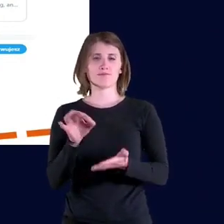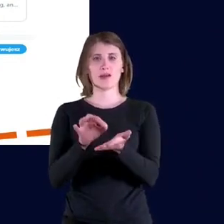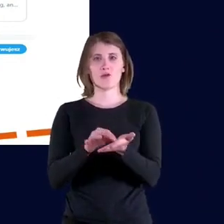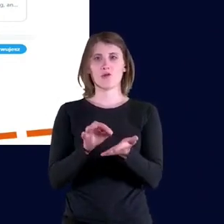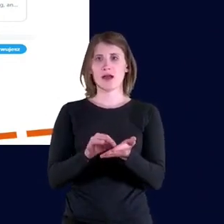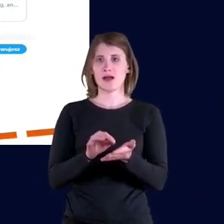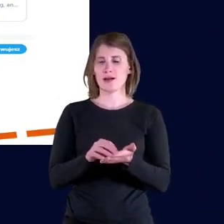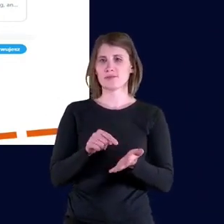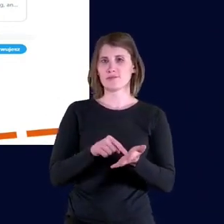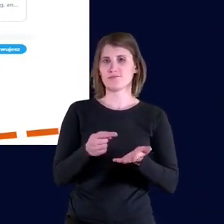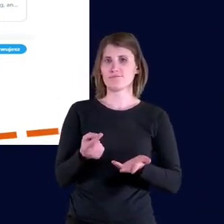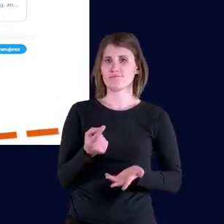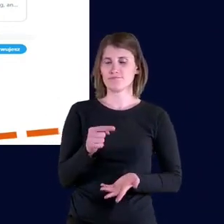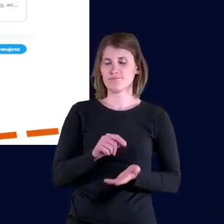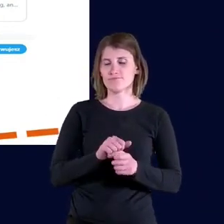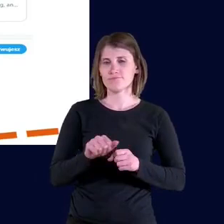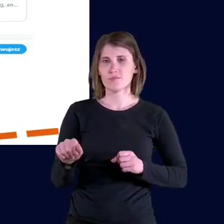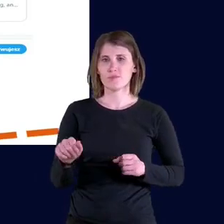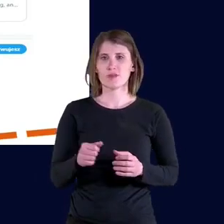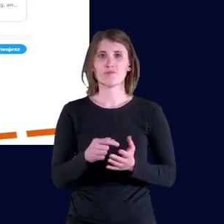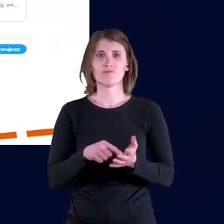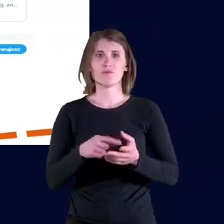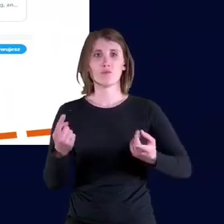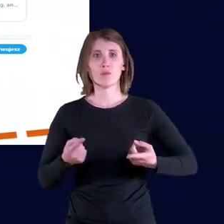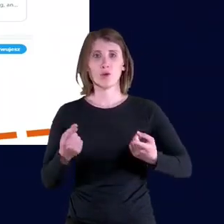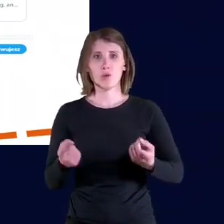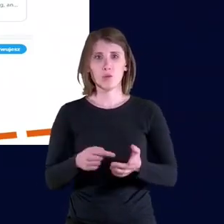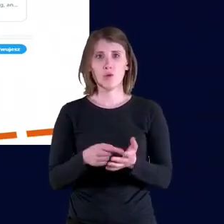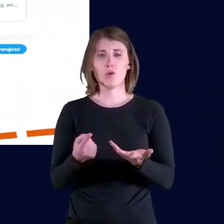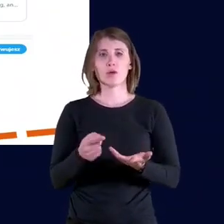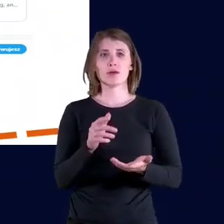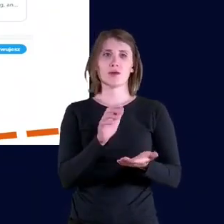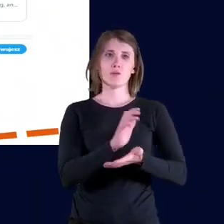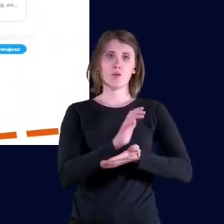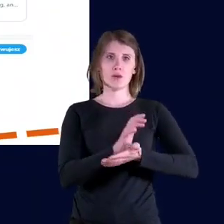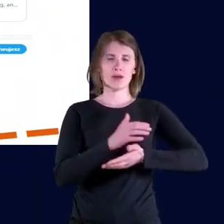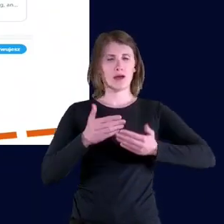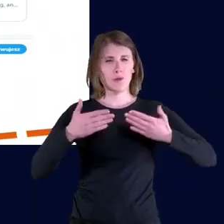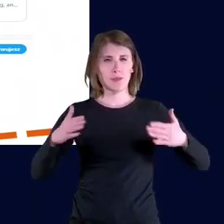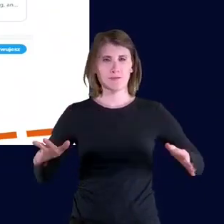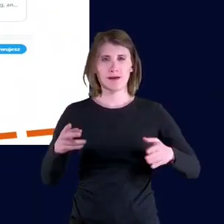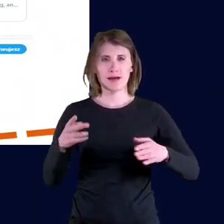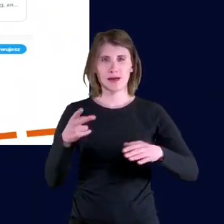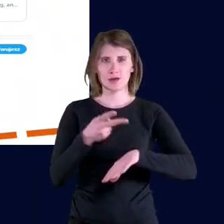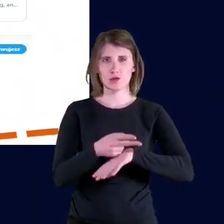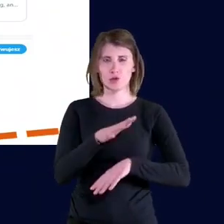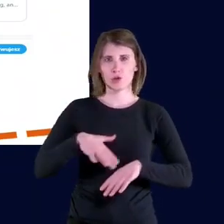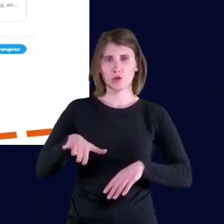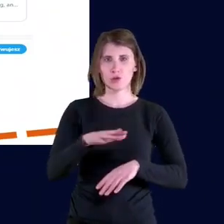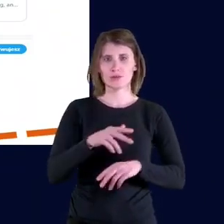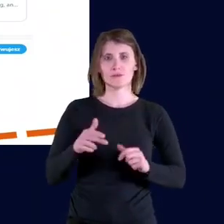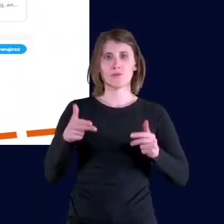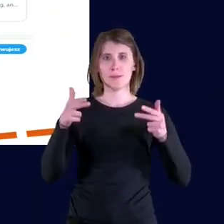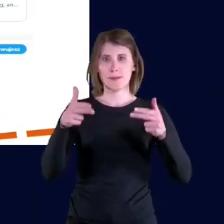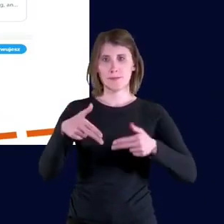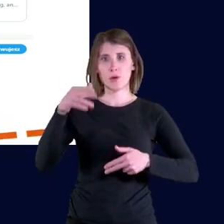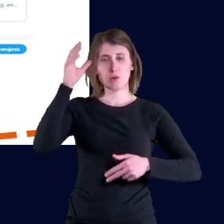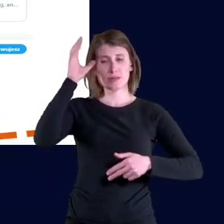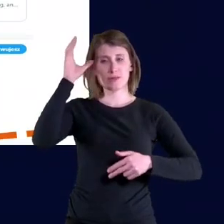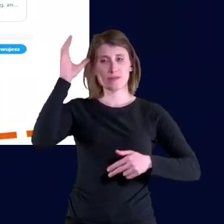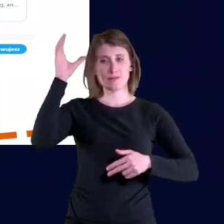Rem promują publikacji w otwartym dostępie na platformie mógł wiedzy